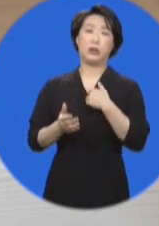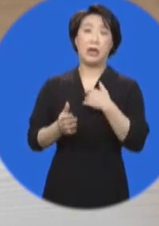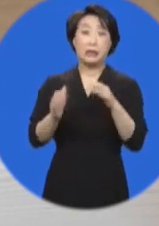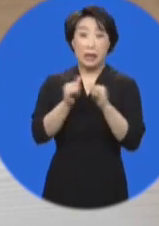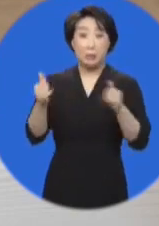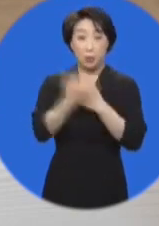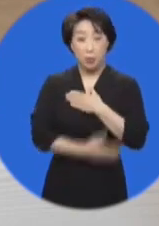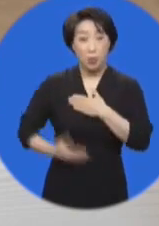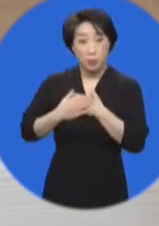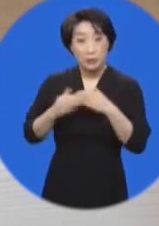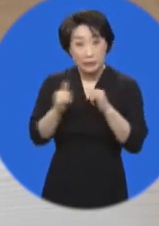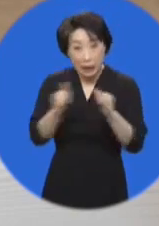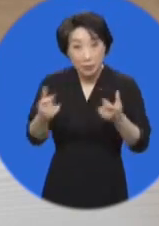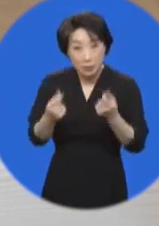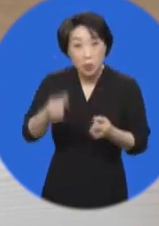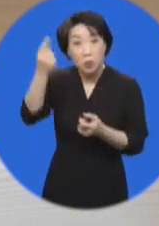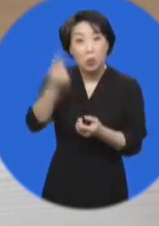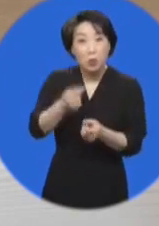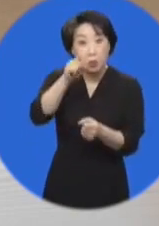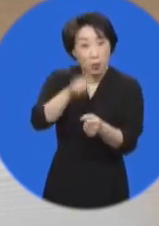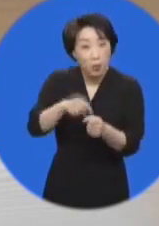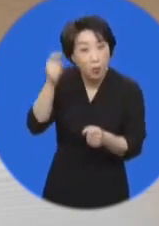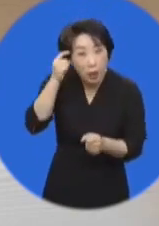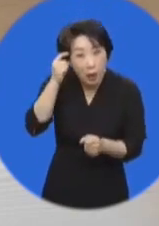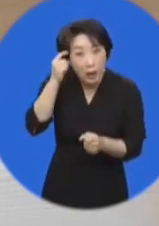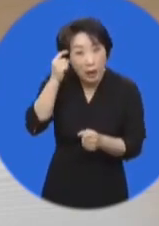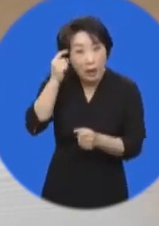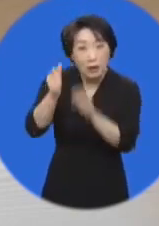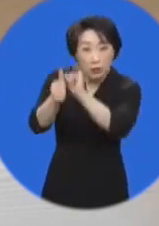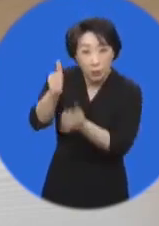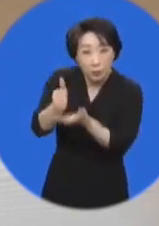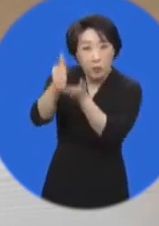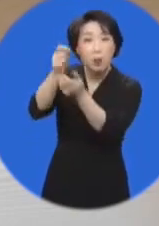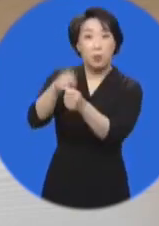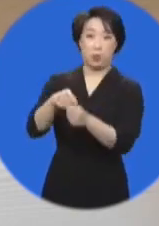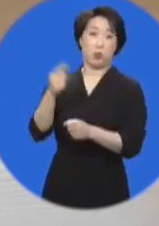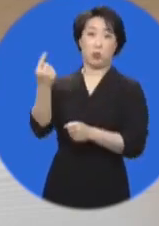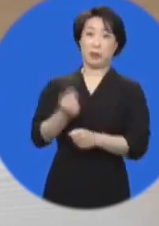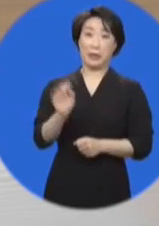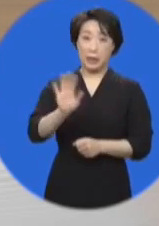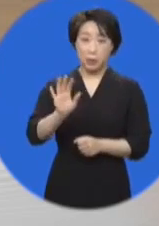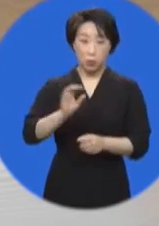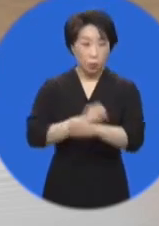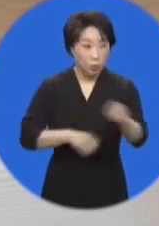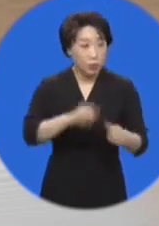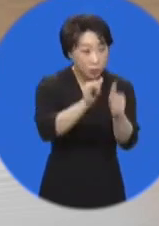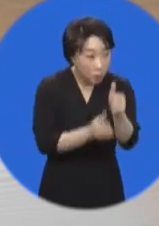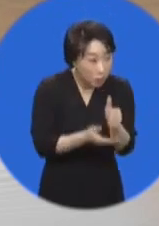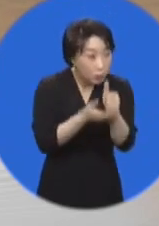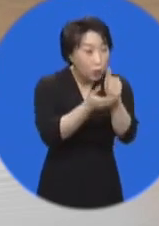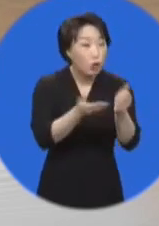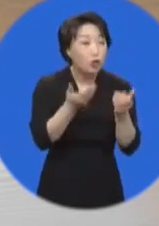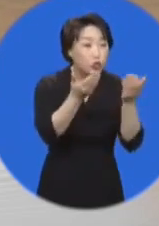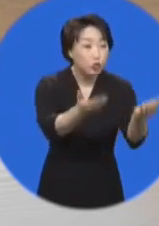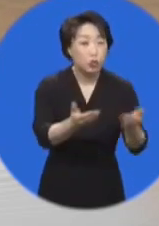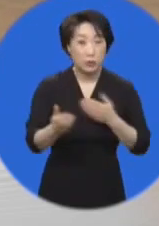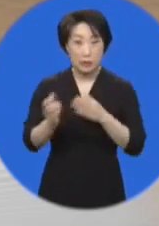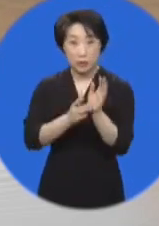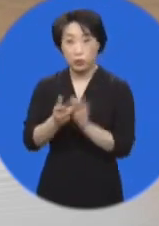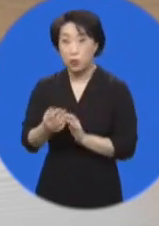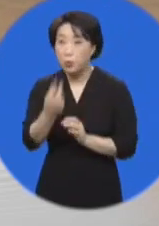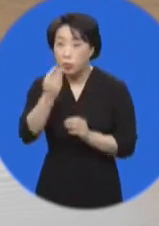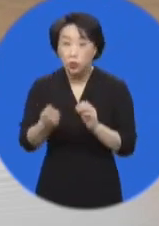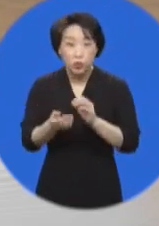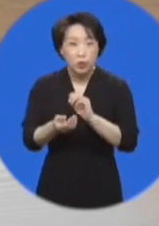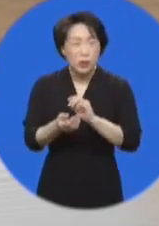온 것은 섬김을 받으려 함이 아니라 도리어 섬기려 하고 자기